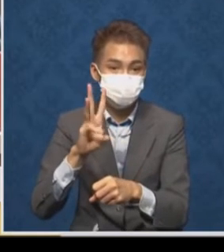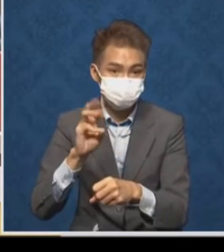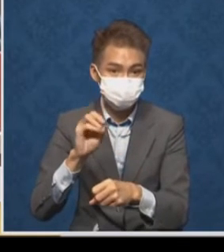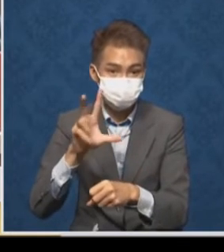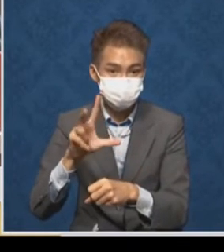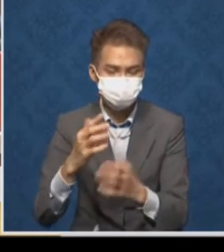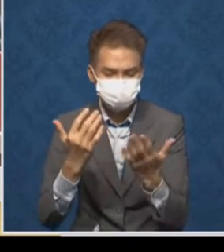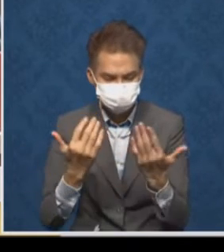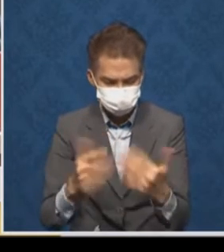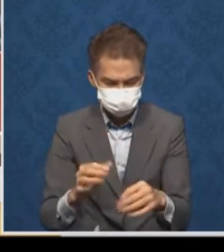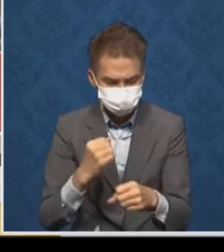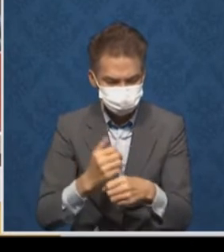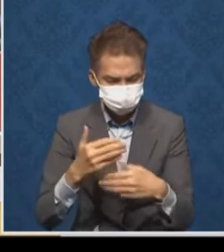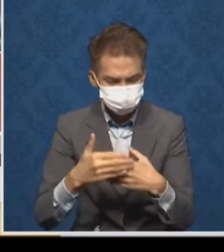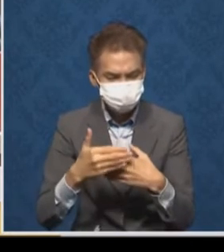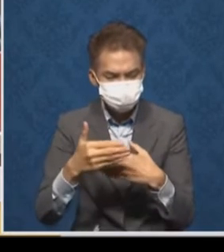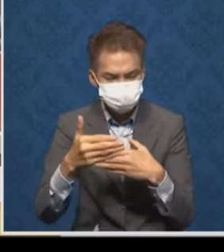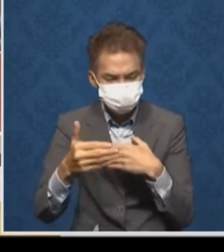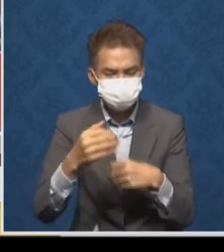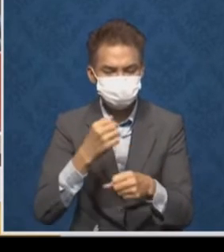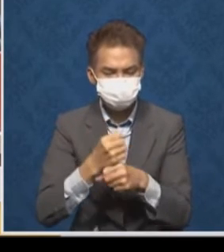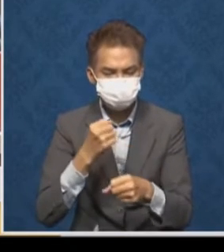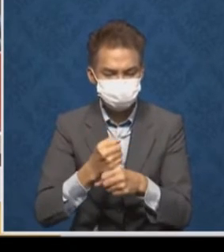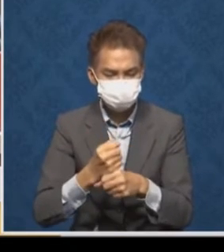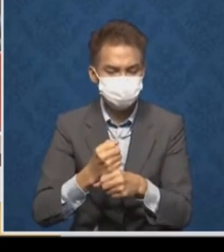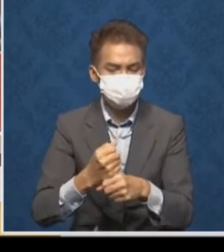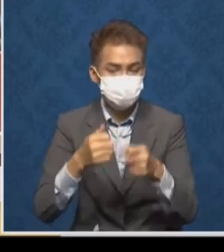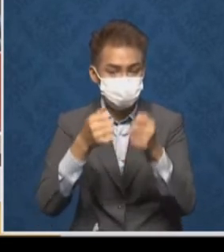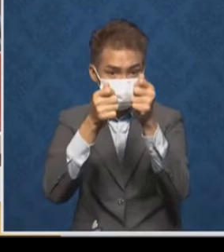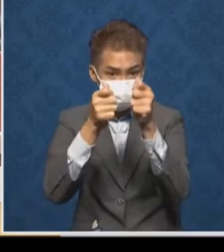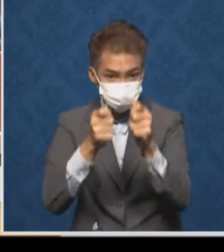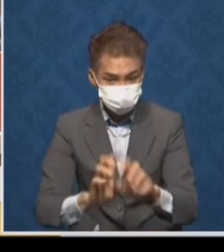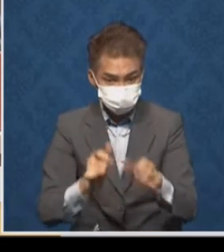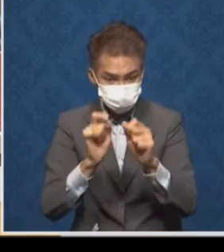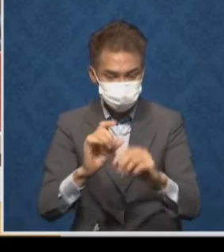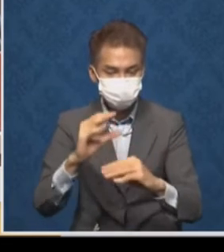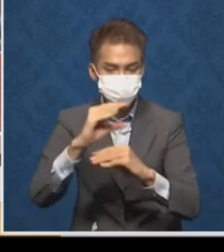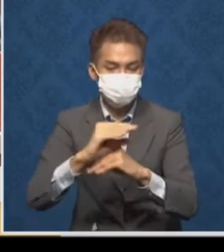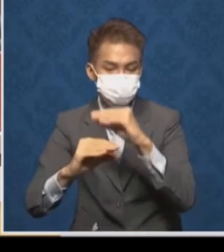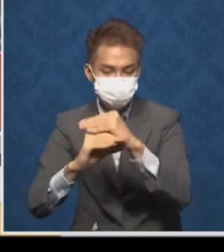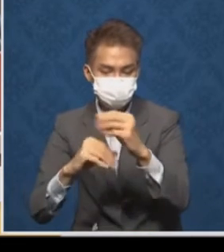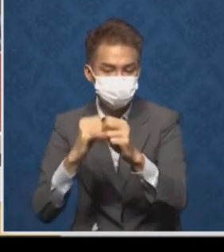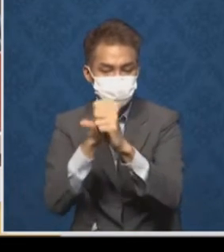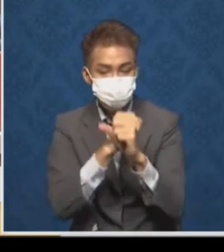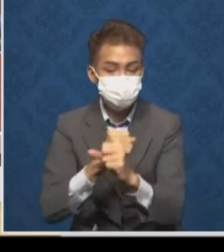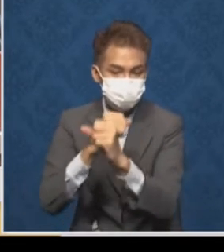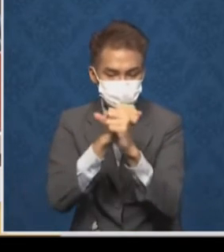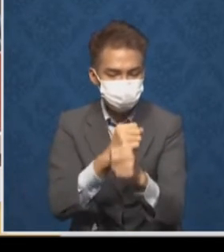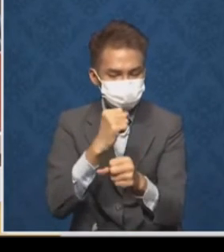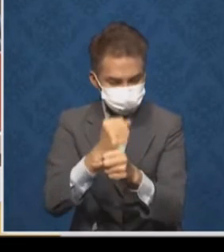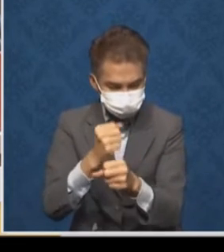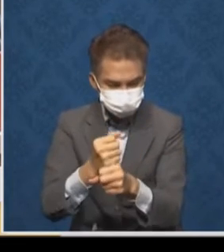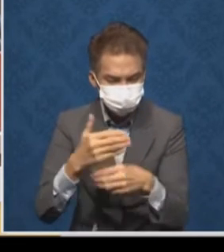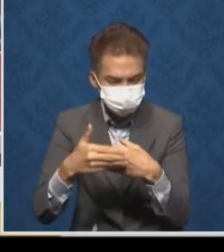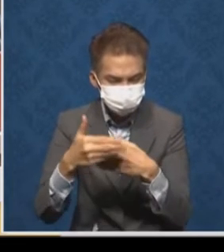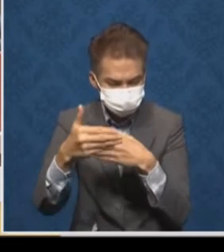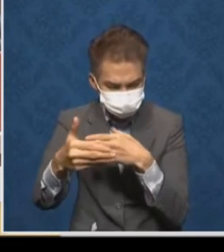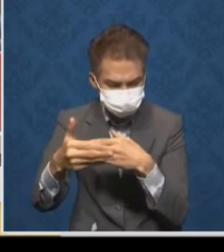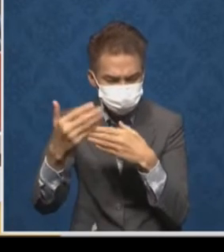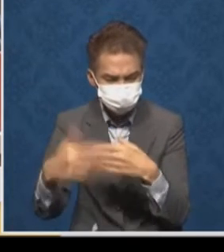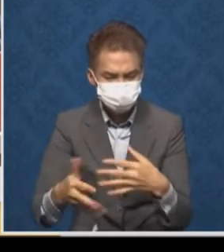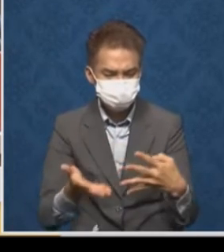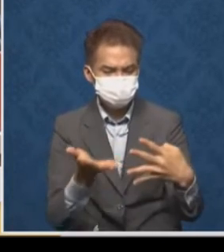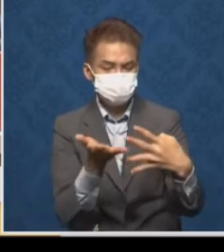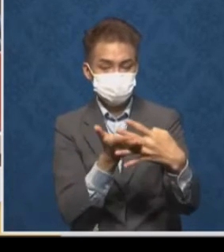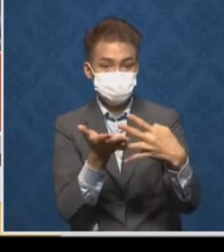การก่อสร้างนะครับเริ่มสำรวจออกแบบก่อสร้างเขื่อนป้องกันตลิ่งทรุดพอมากลางปี63นะครับ